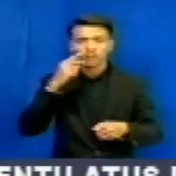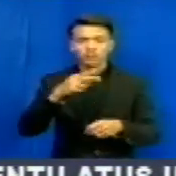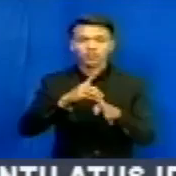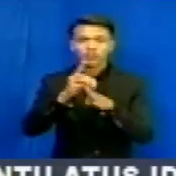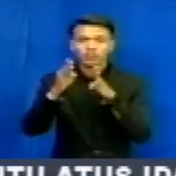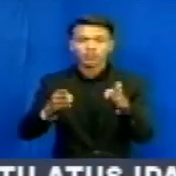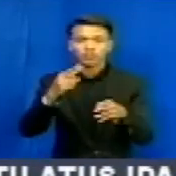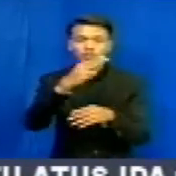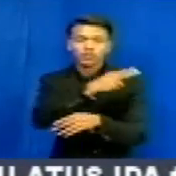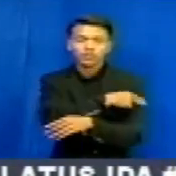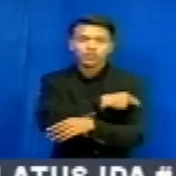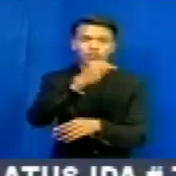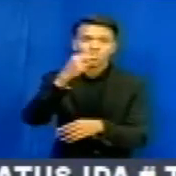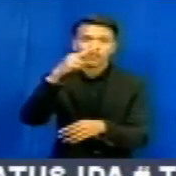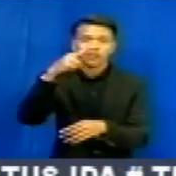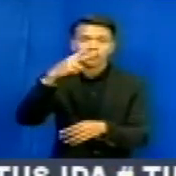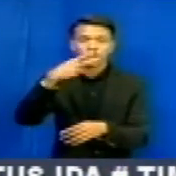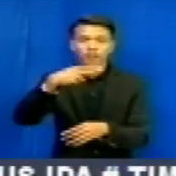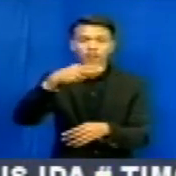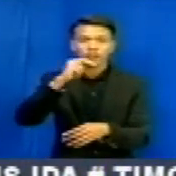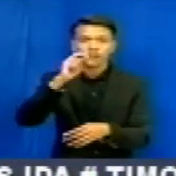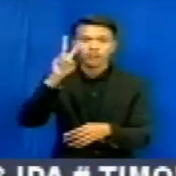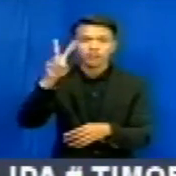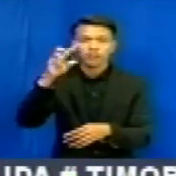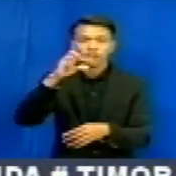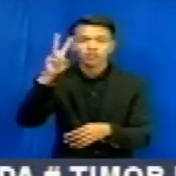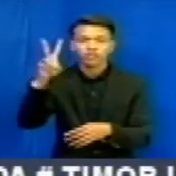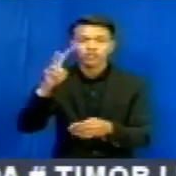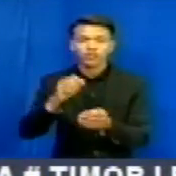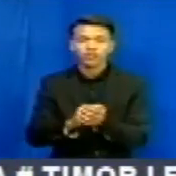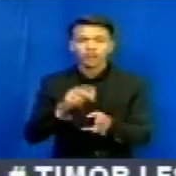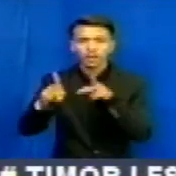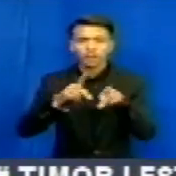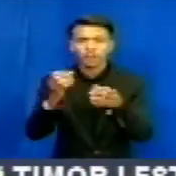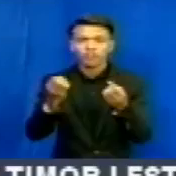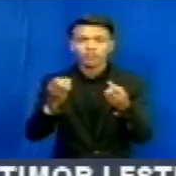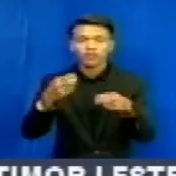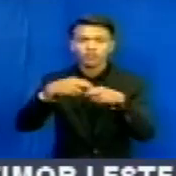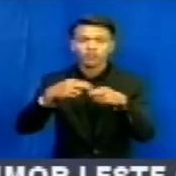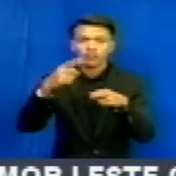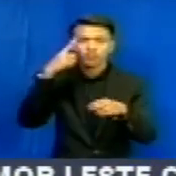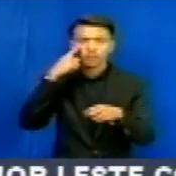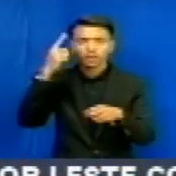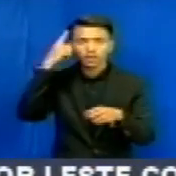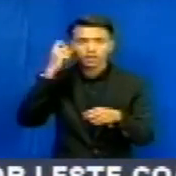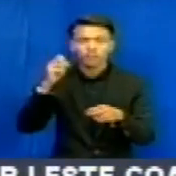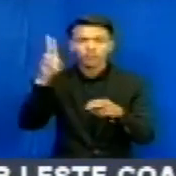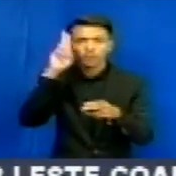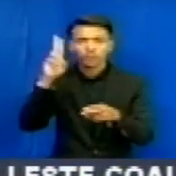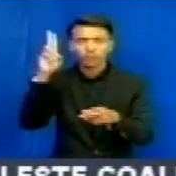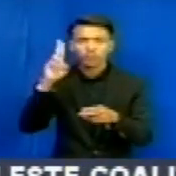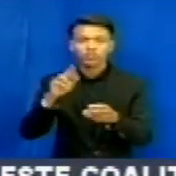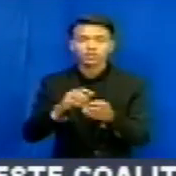Guido Valadares, Marcelino Correia Hateten, cidadão barak sofre moras matan. Também impacto hu se utiliza sang